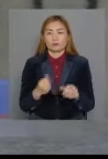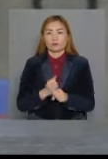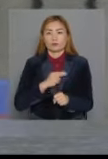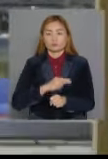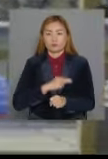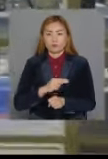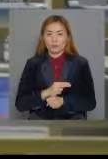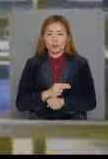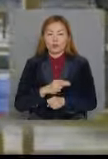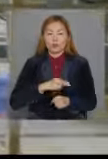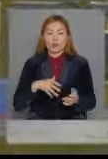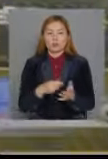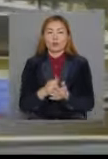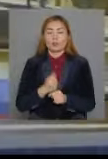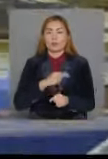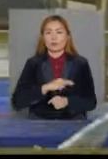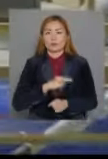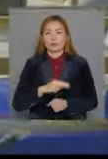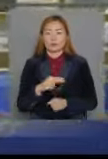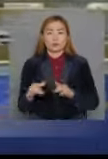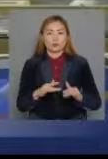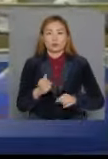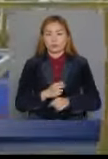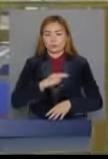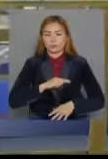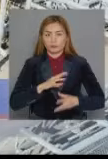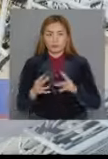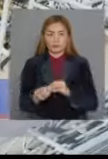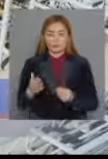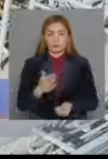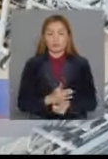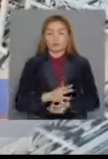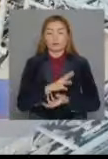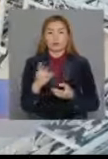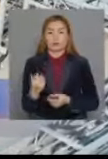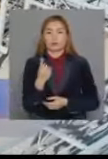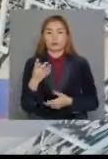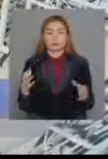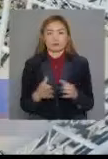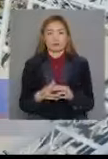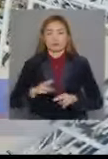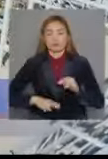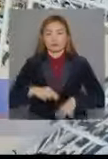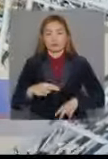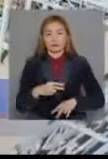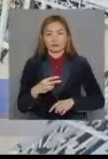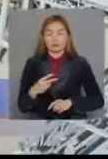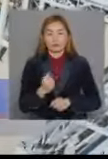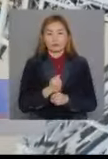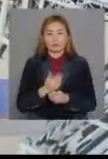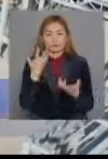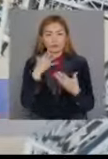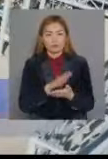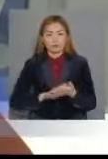по демонтажу прудов дополнительного отстоя и нефтеотделительной установки. Кроме того, в результате первого этапа были построены и введены в эксплуатацию